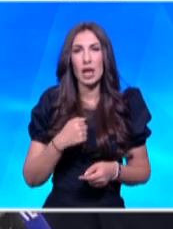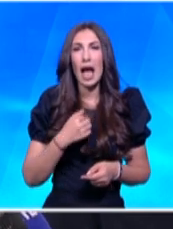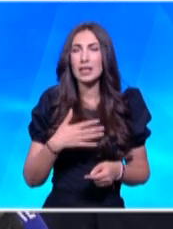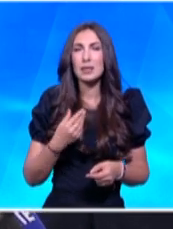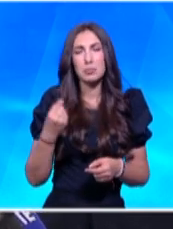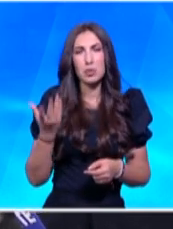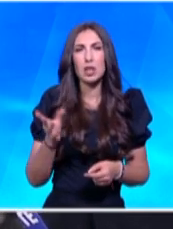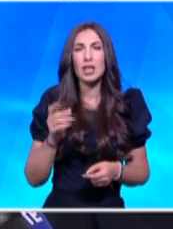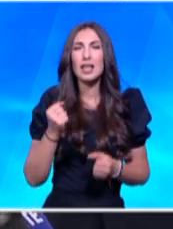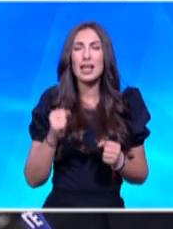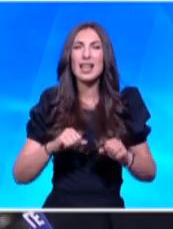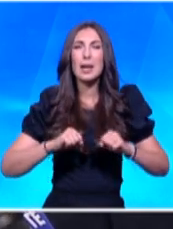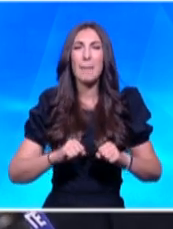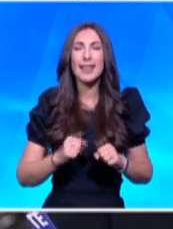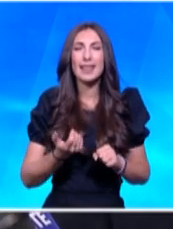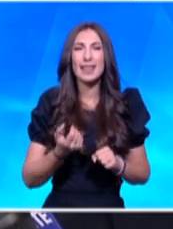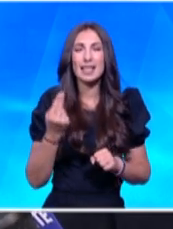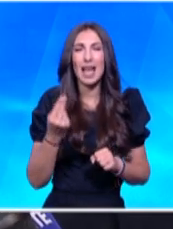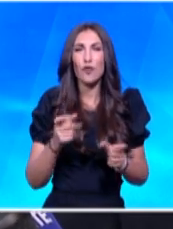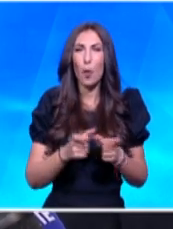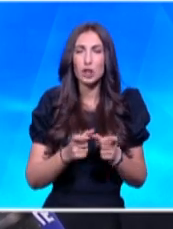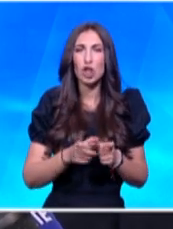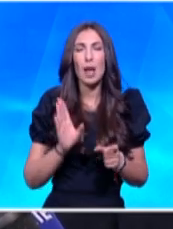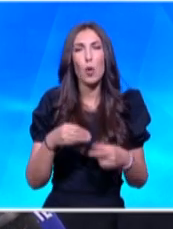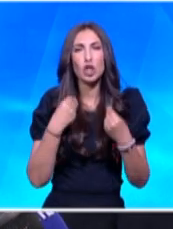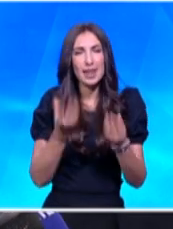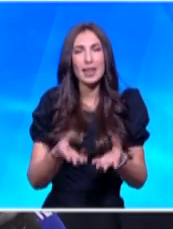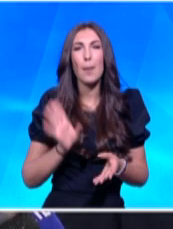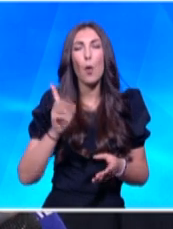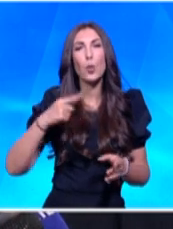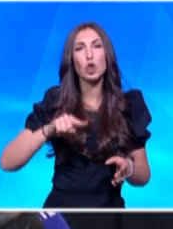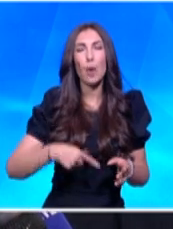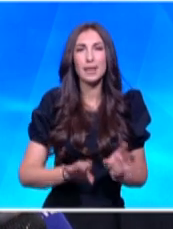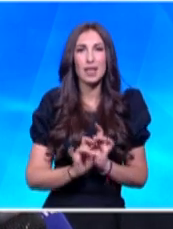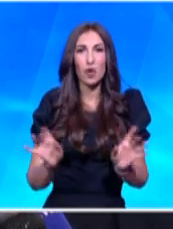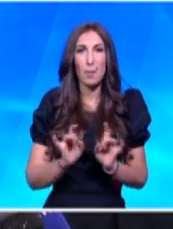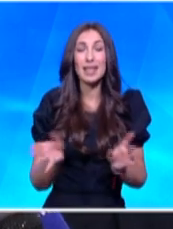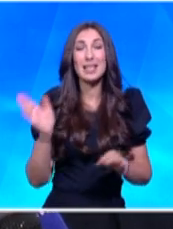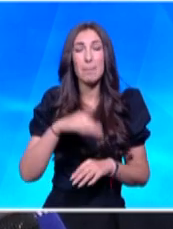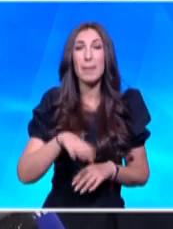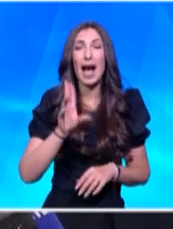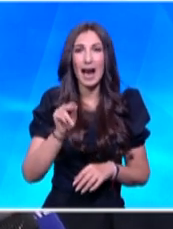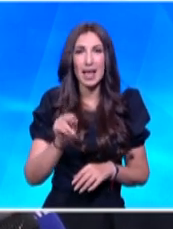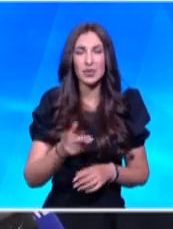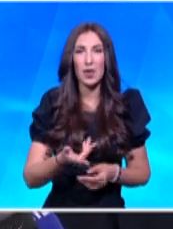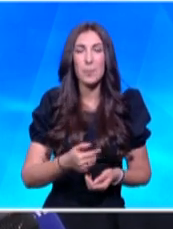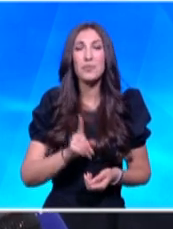кмета на Царево, на общината, да представи по-подробна информация. Пак казвам, важното е, че